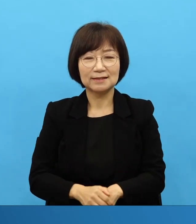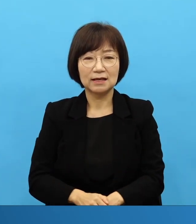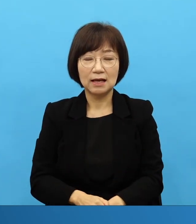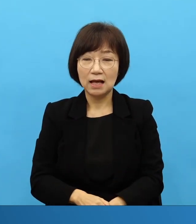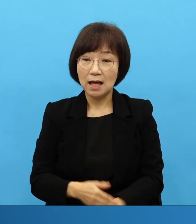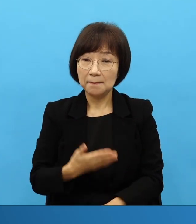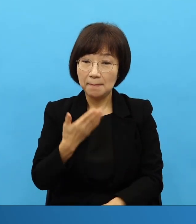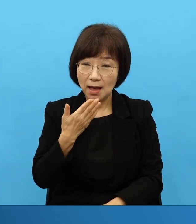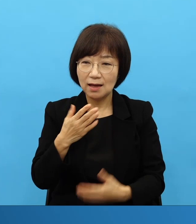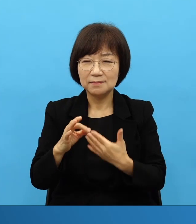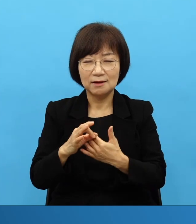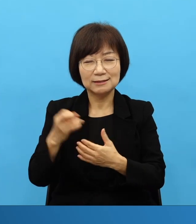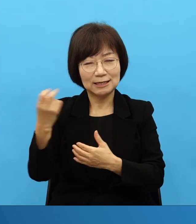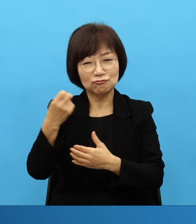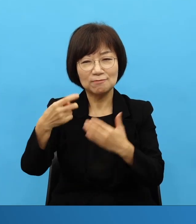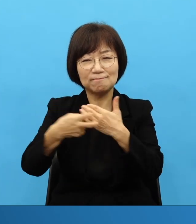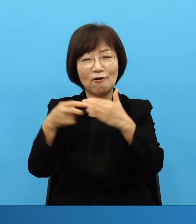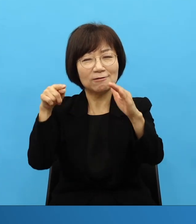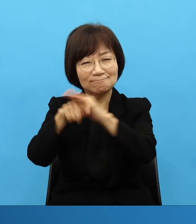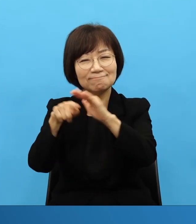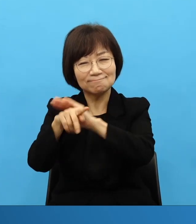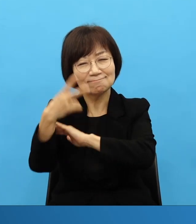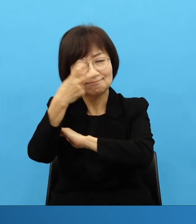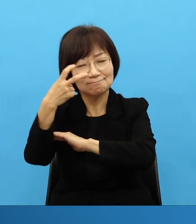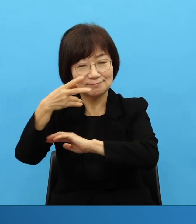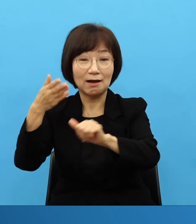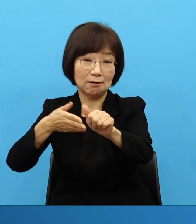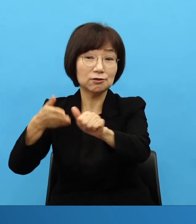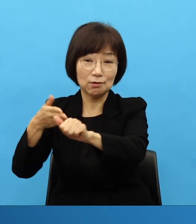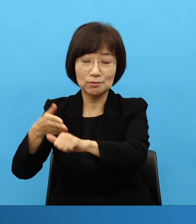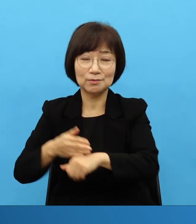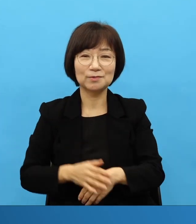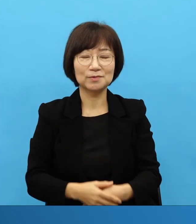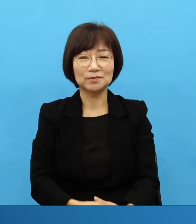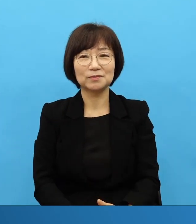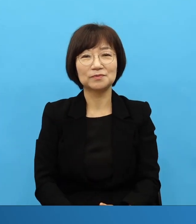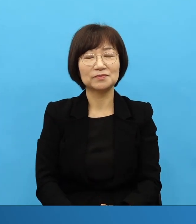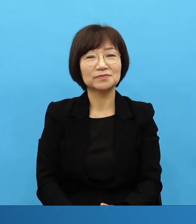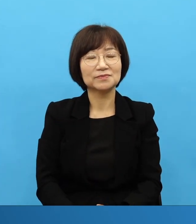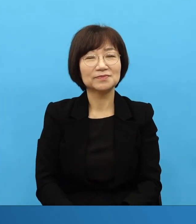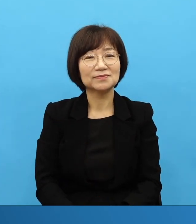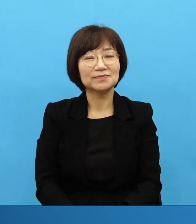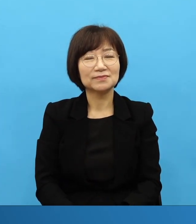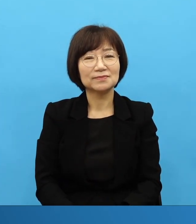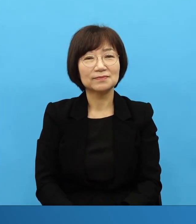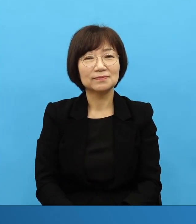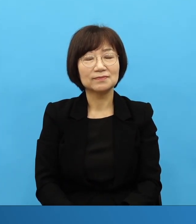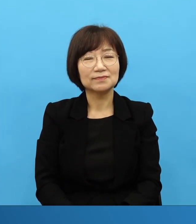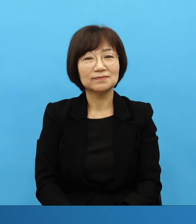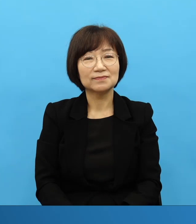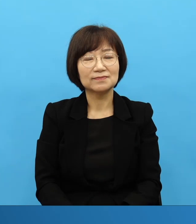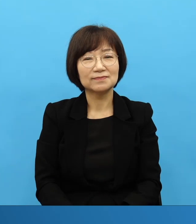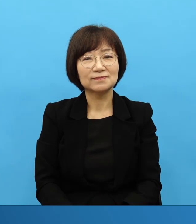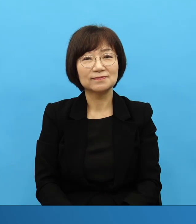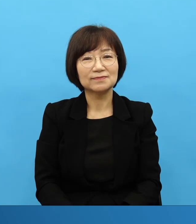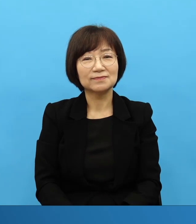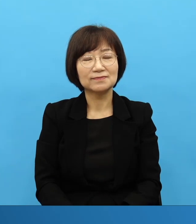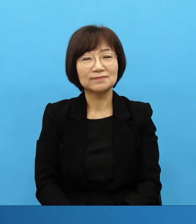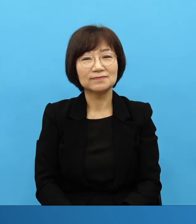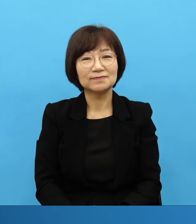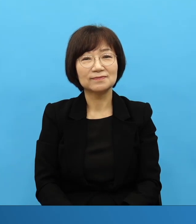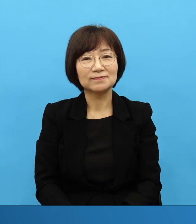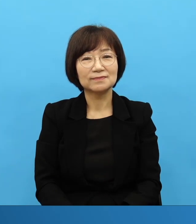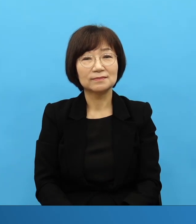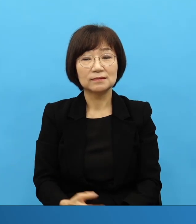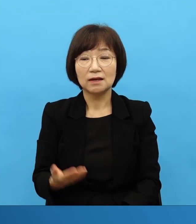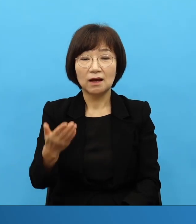가 검사해야 돼요. And if it's possible, go and get 하나님 your 주신 examinations often. That's something that God has given to us. 그러나 기도는 뭐냐?